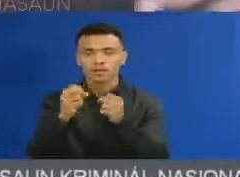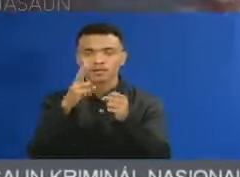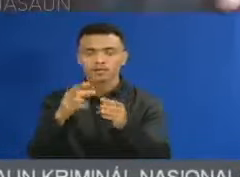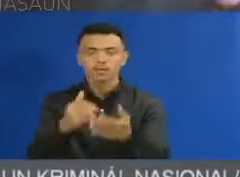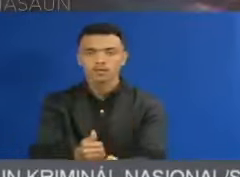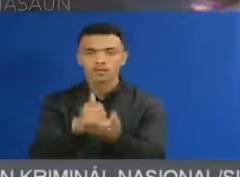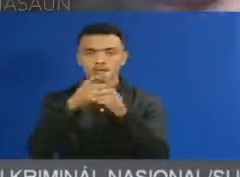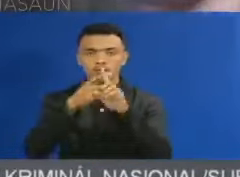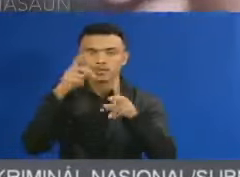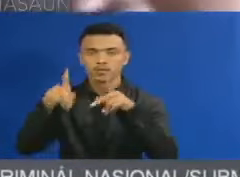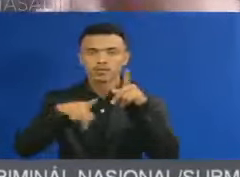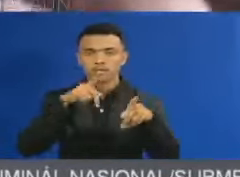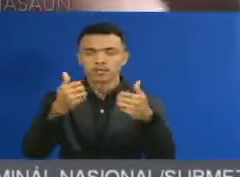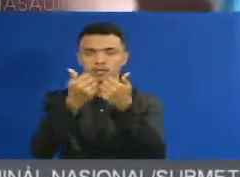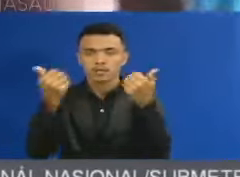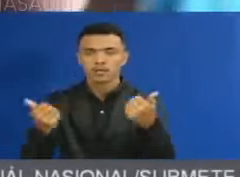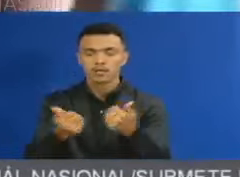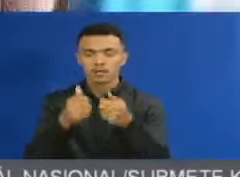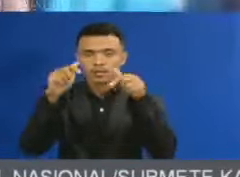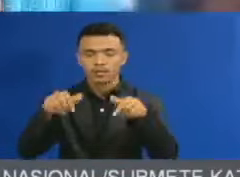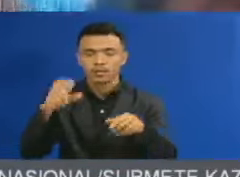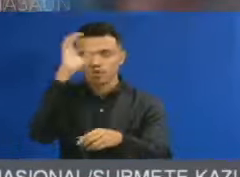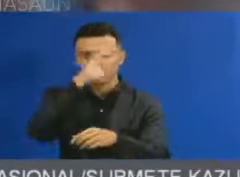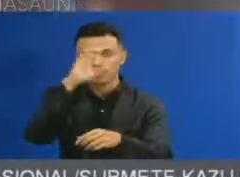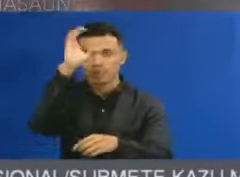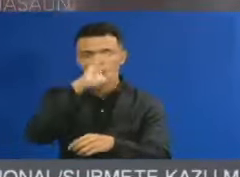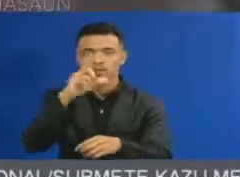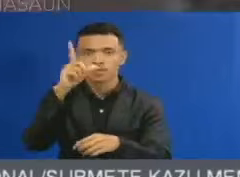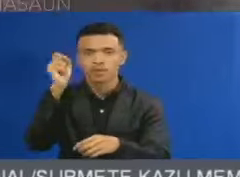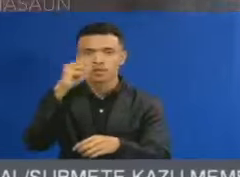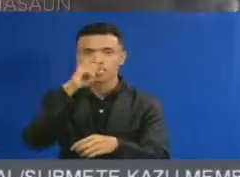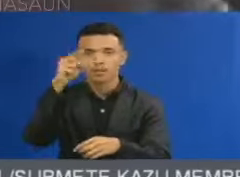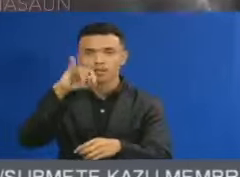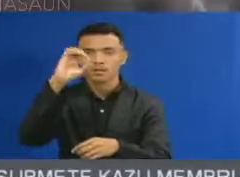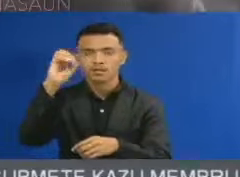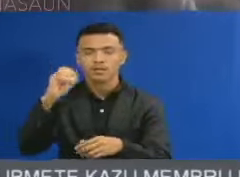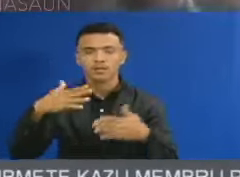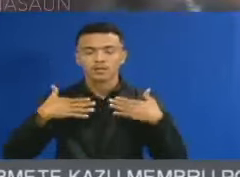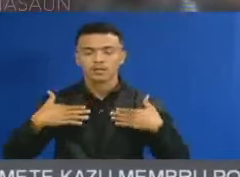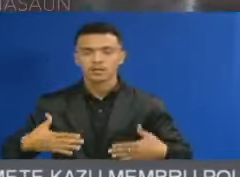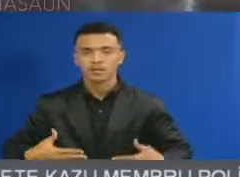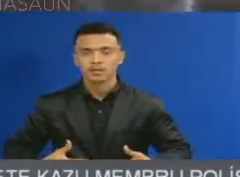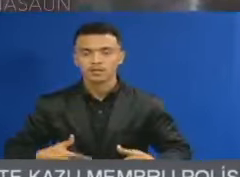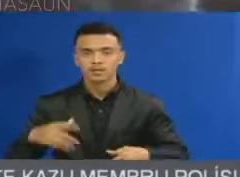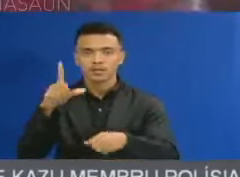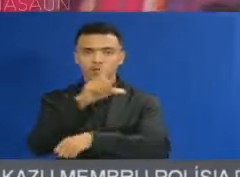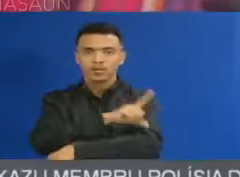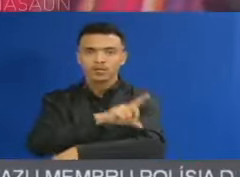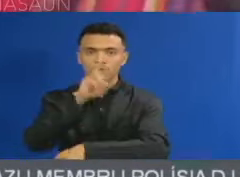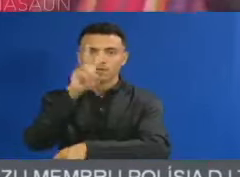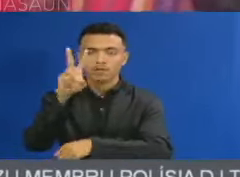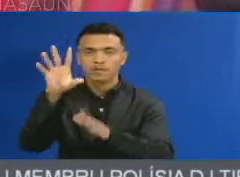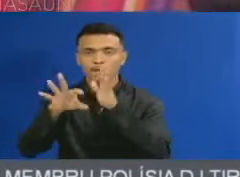tan husi comunidade iha area refere hodi buka Blasius Berenia isin lolong Iha loron da ruak ne